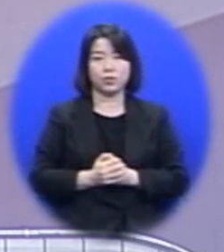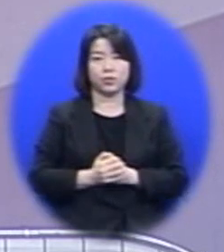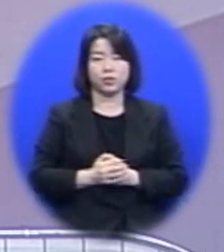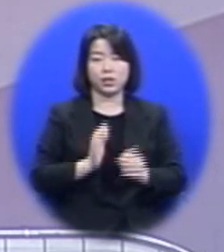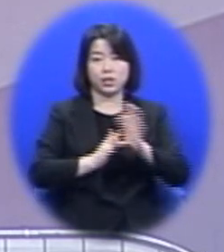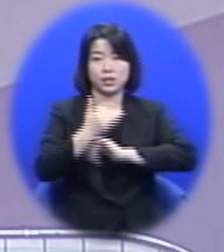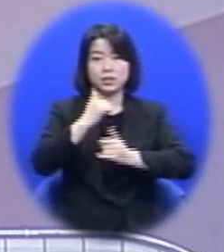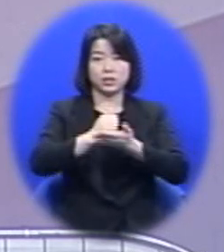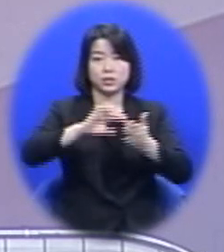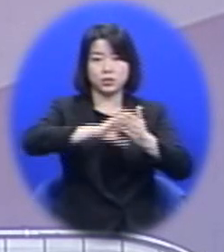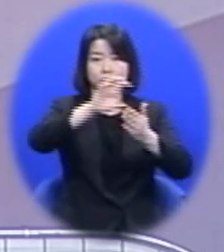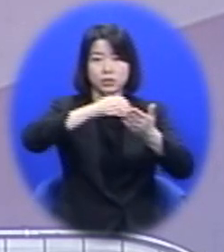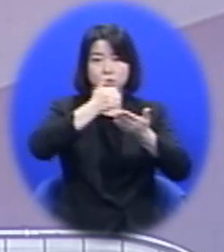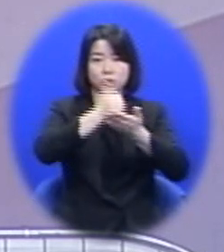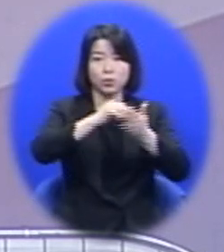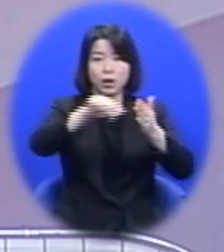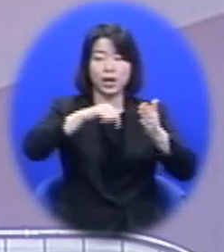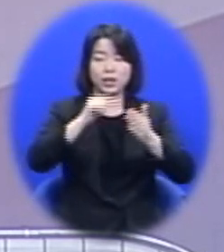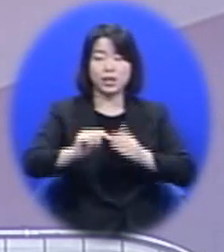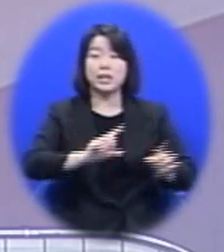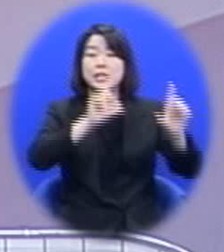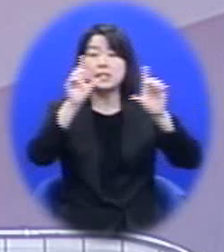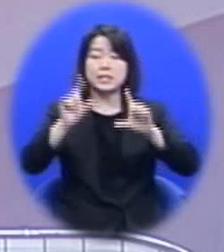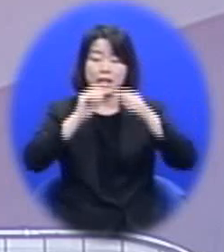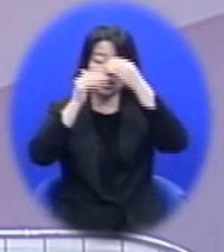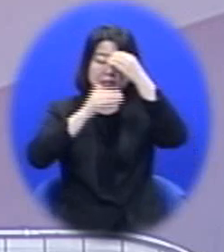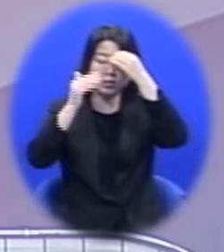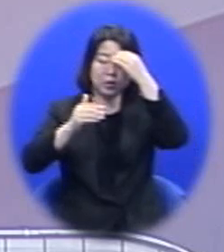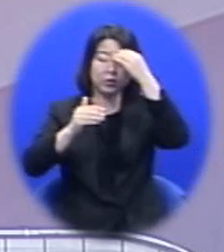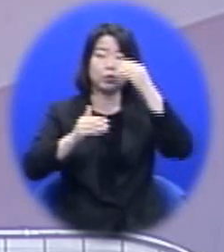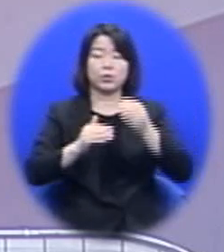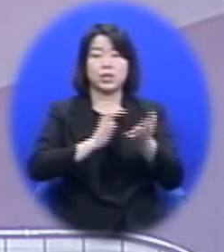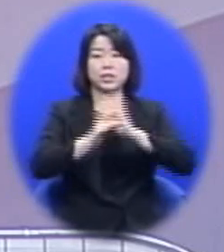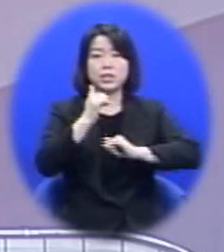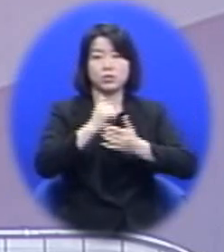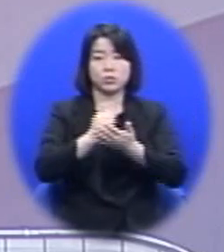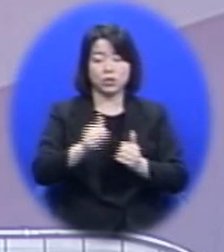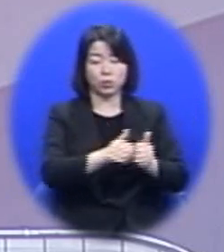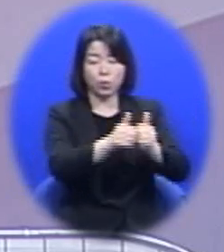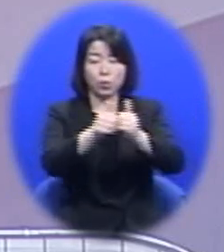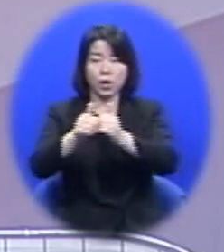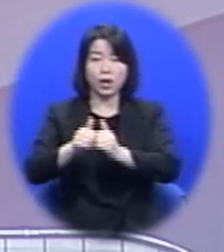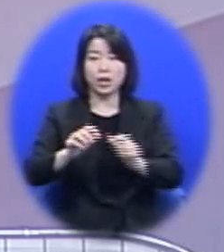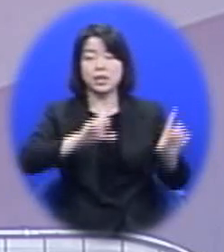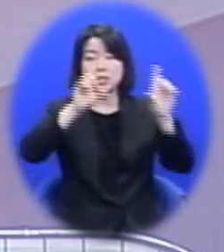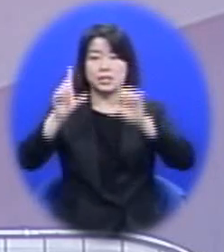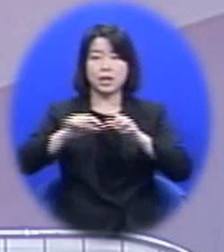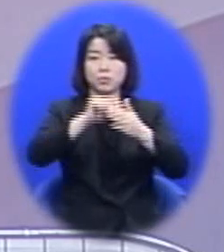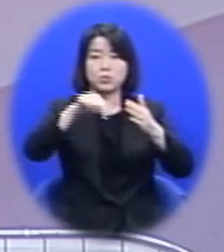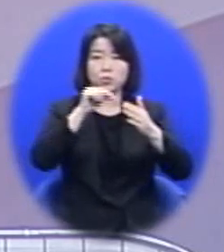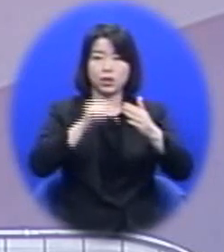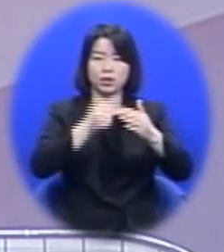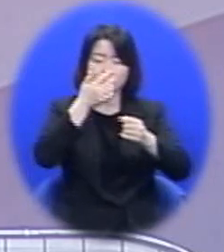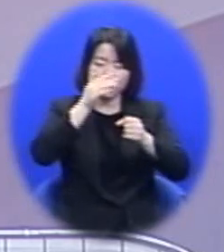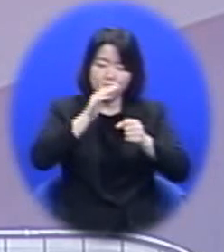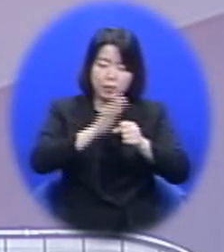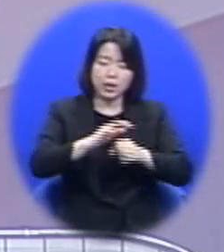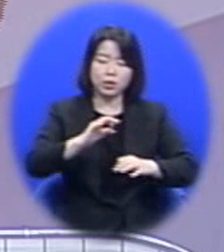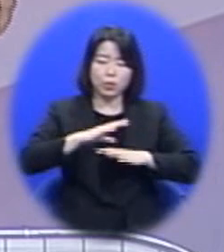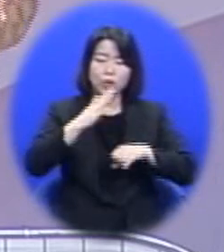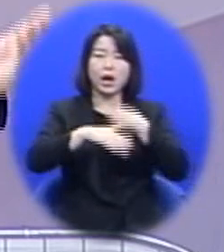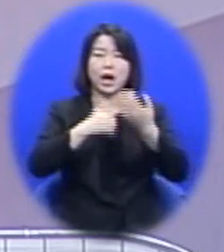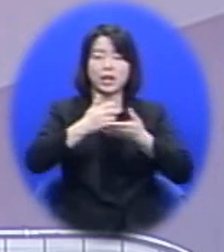예수 그리스도 안에 사는 성도, 예수님과 동행하는 성도의 삶에는 기가 막힌 놀라운 하나님의